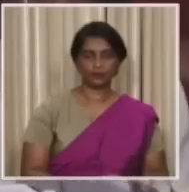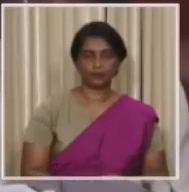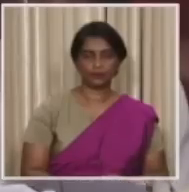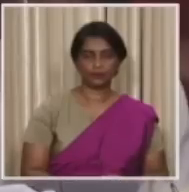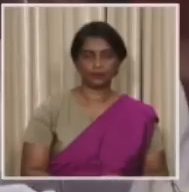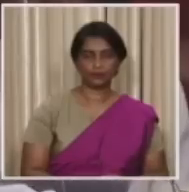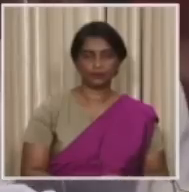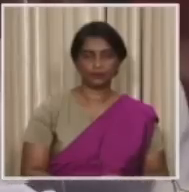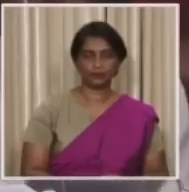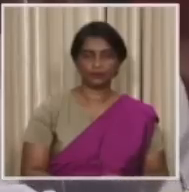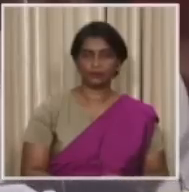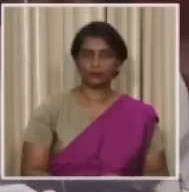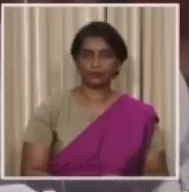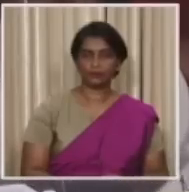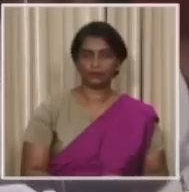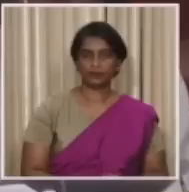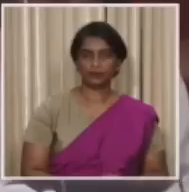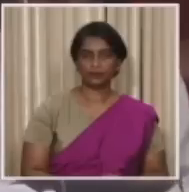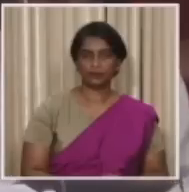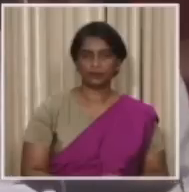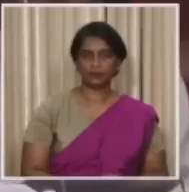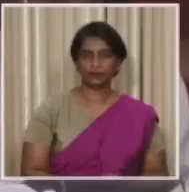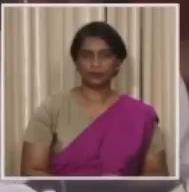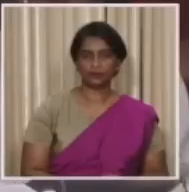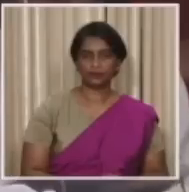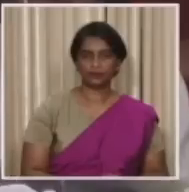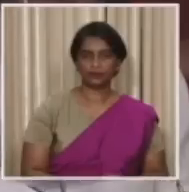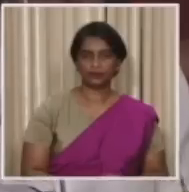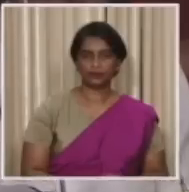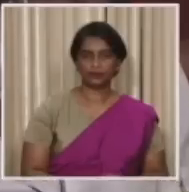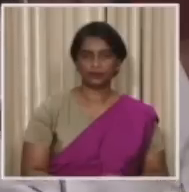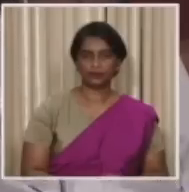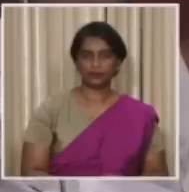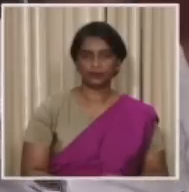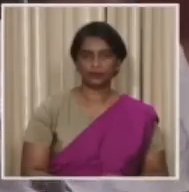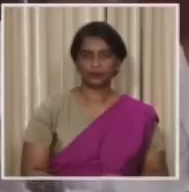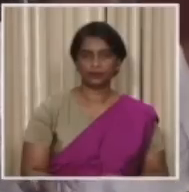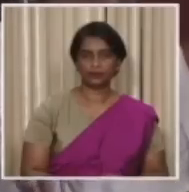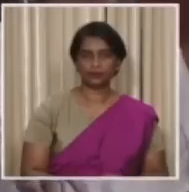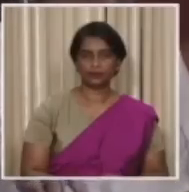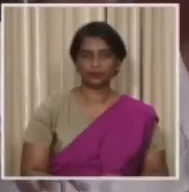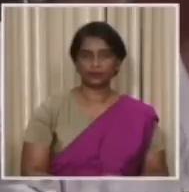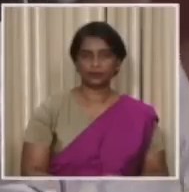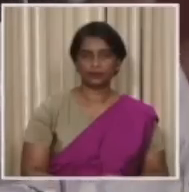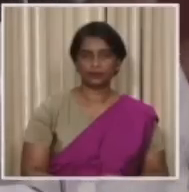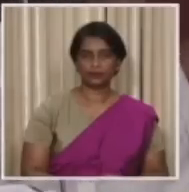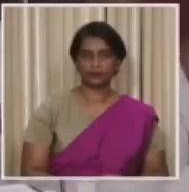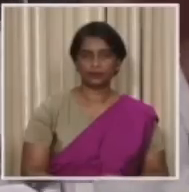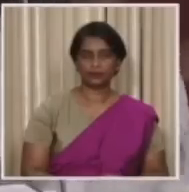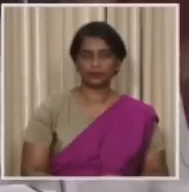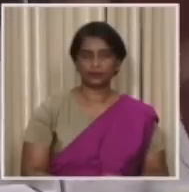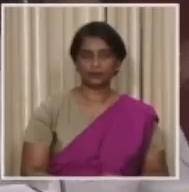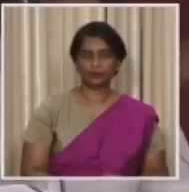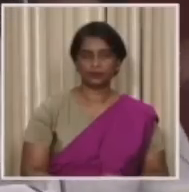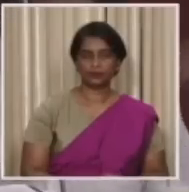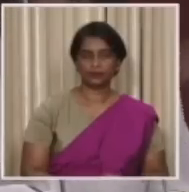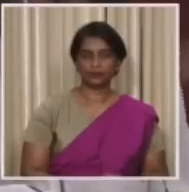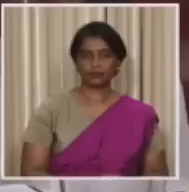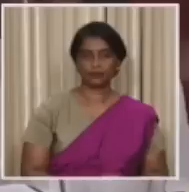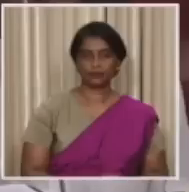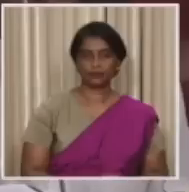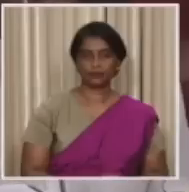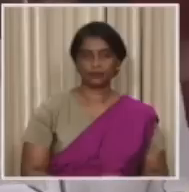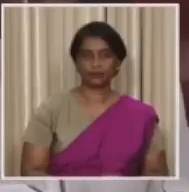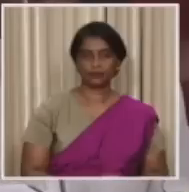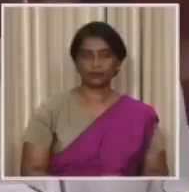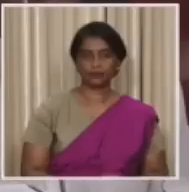සැරේ බංකුලත් වෙනකම් අපි දන්නේ නැහැ. බංකුලත් වෙනකම් අපි දන්නේ නැහැ. හරි. මොකද ආණ්ඩු පක්ෂ කෙනෙක් හිටියේ. අපි